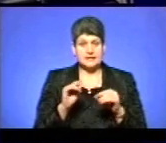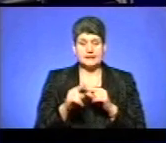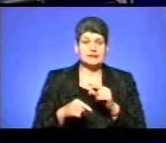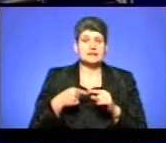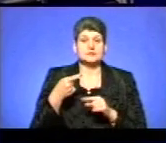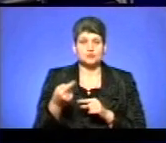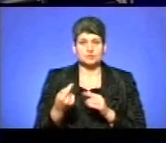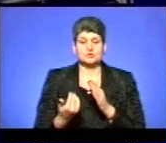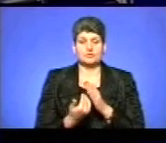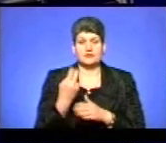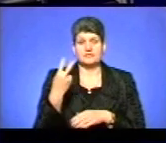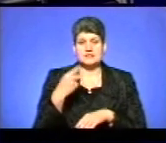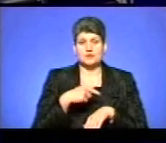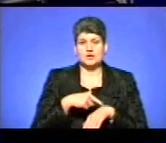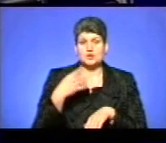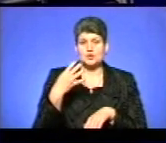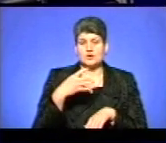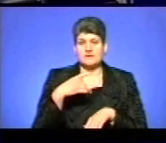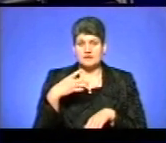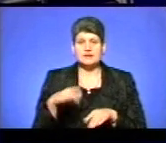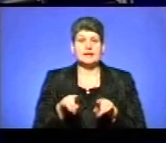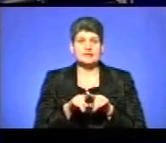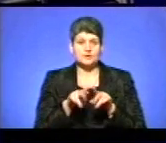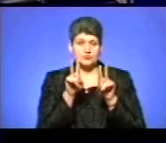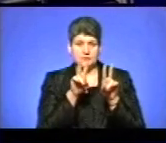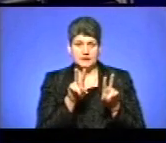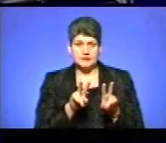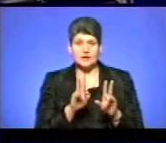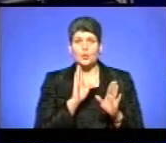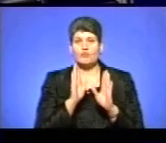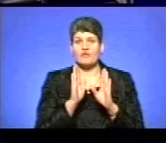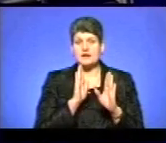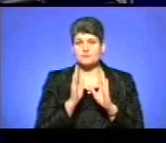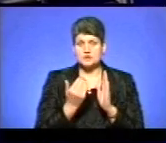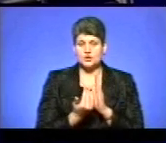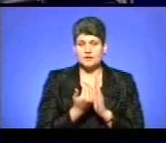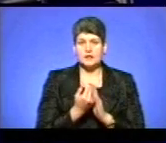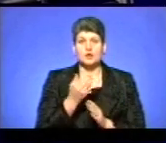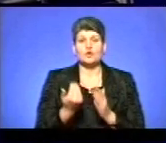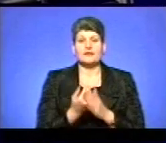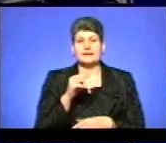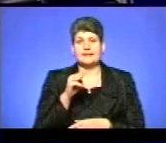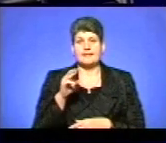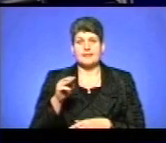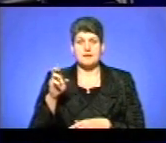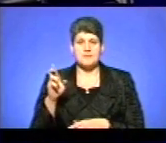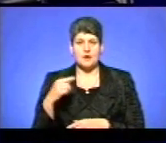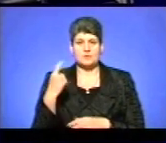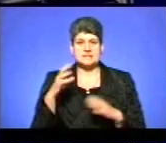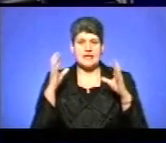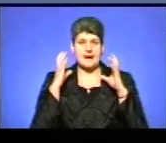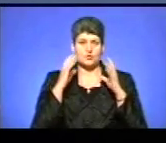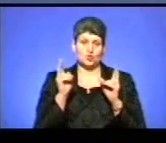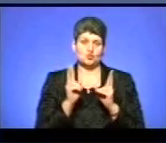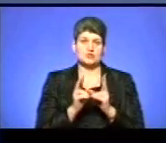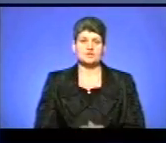наш випуск о 20:40. А також наші новини переглядайте на сторінці у Facebook «Новини ТТБ. Обласне радіо». До зустрічі!